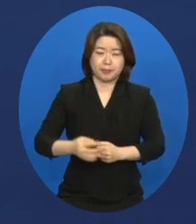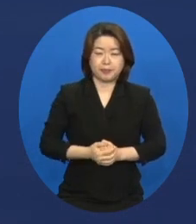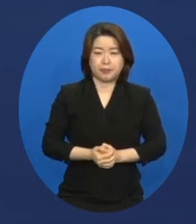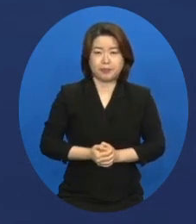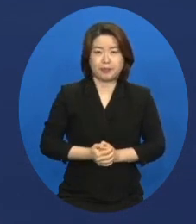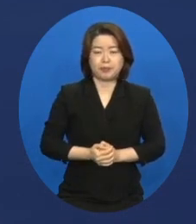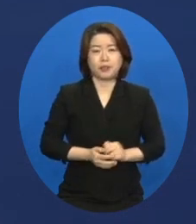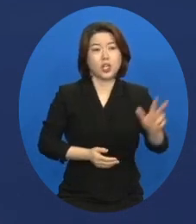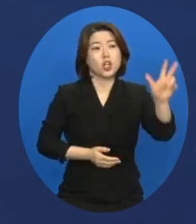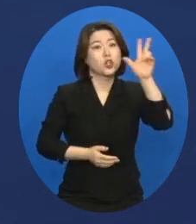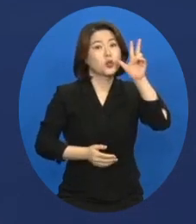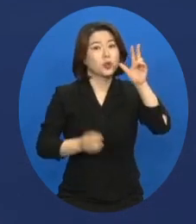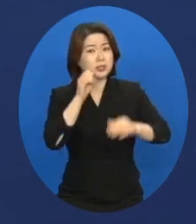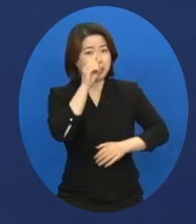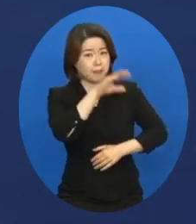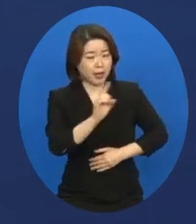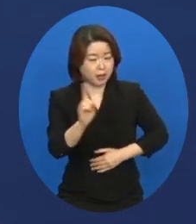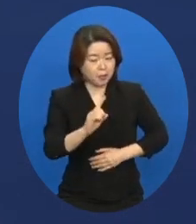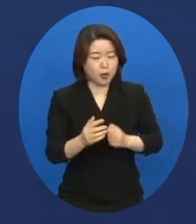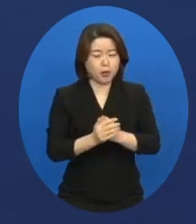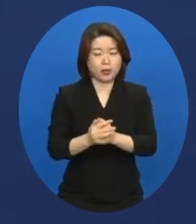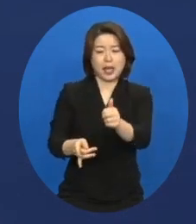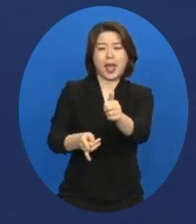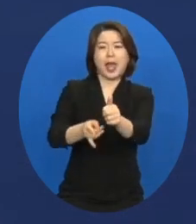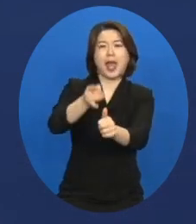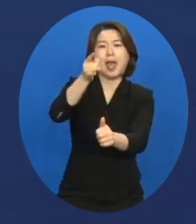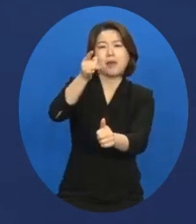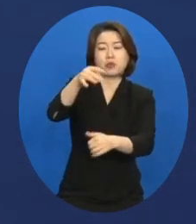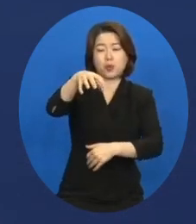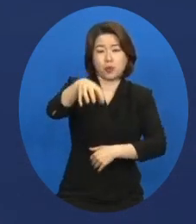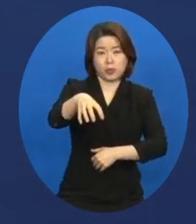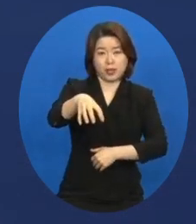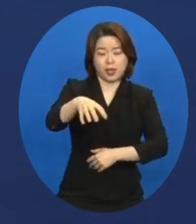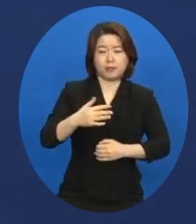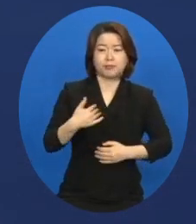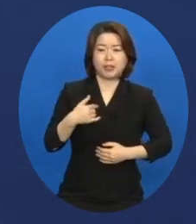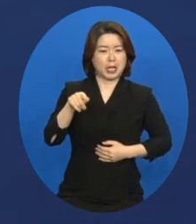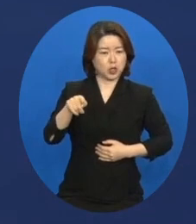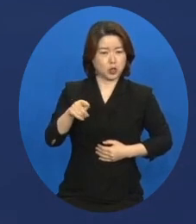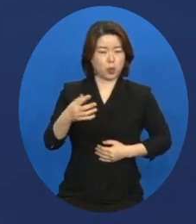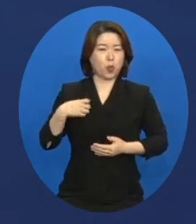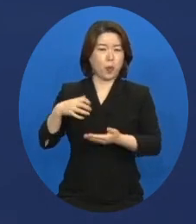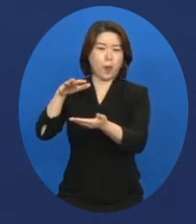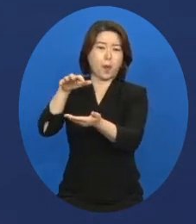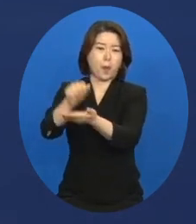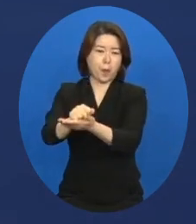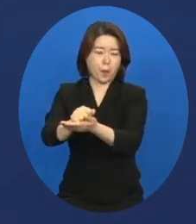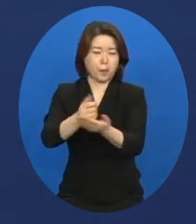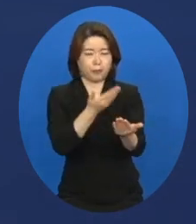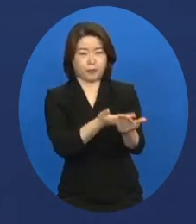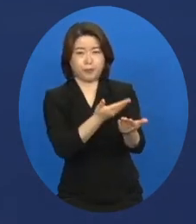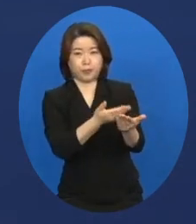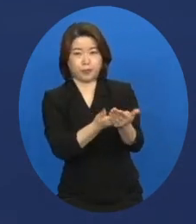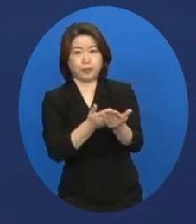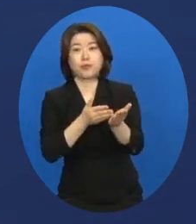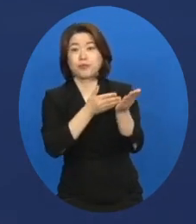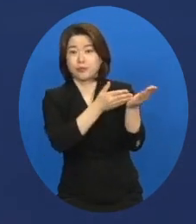여호수아에게 헤브론 땅을 자기에게 정복하게 해 달라고 요청을 하게